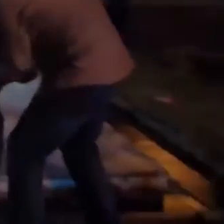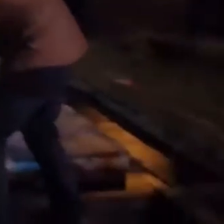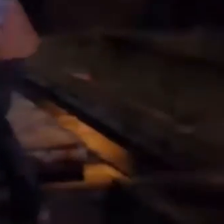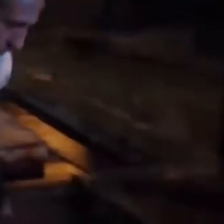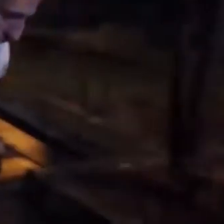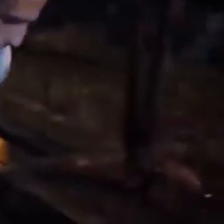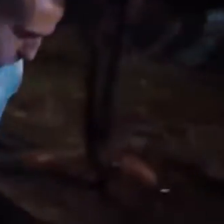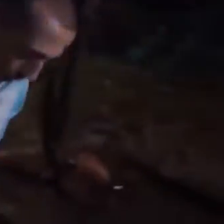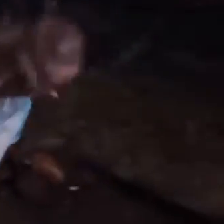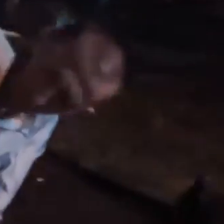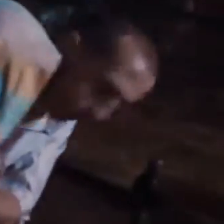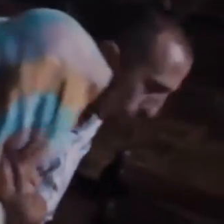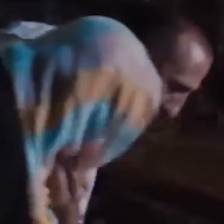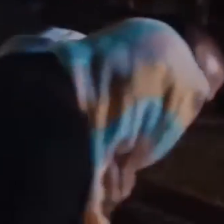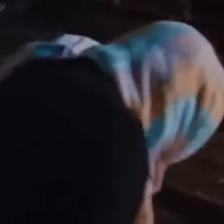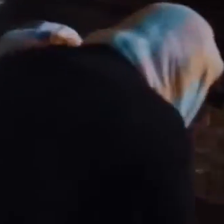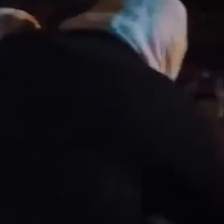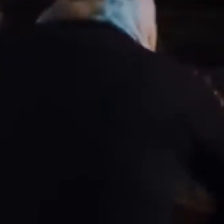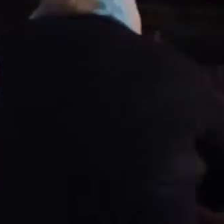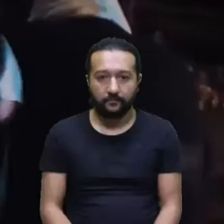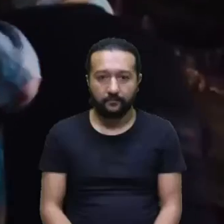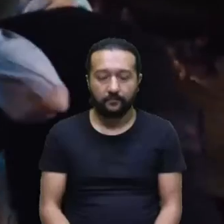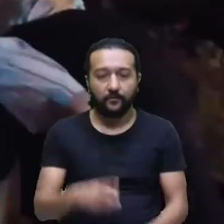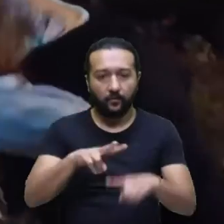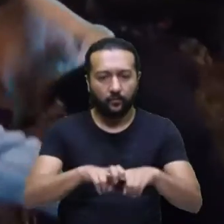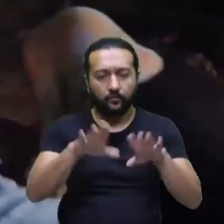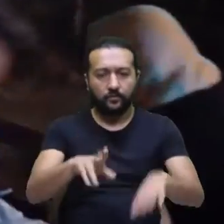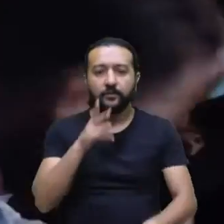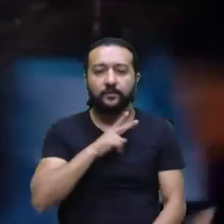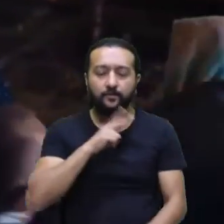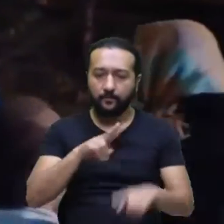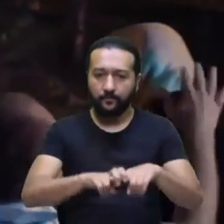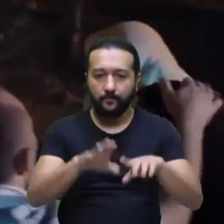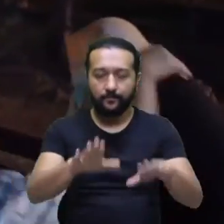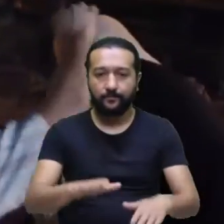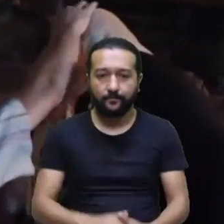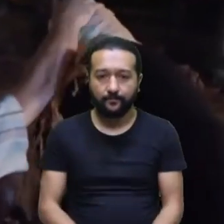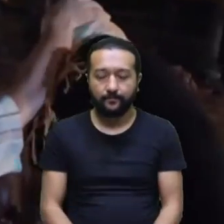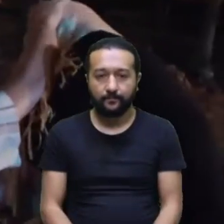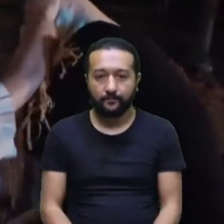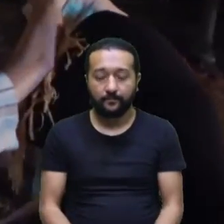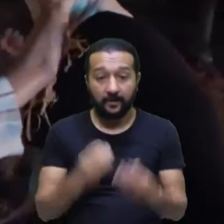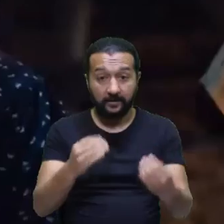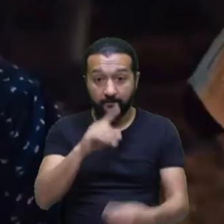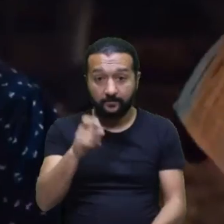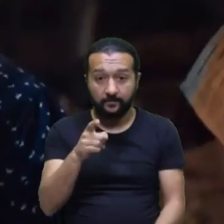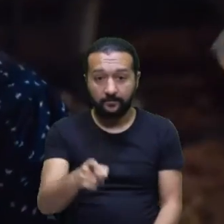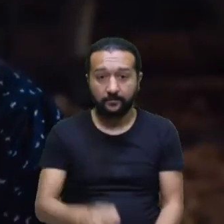olmuş. Cahit yaşlı bir kadını banka getirdi. Geç şöyle teyzeciğim. Oturttu. İyi